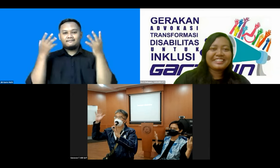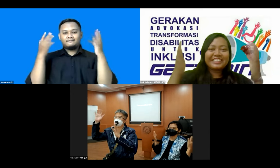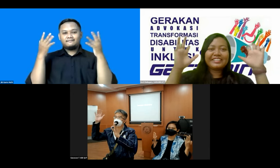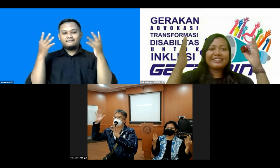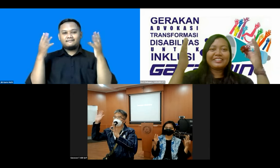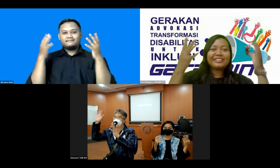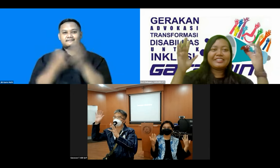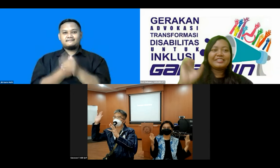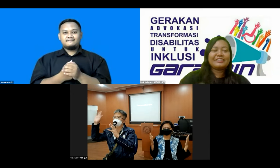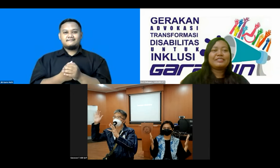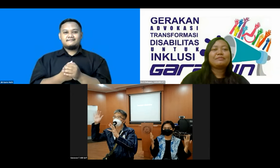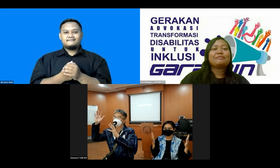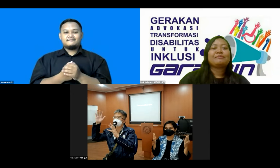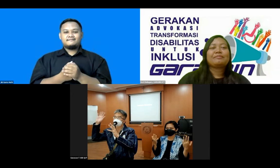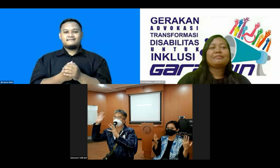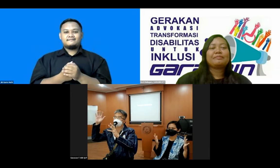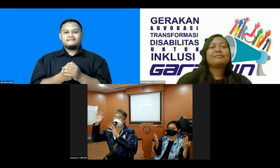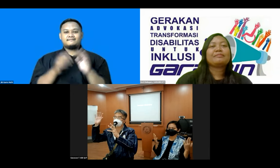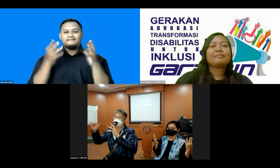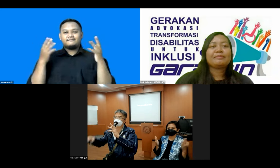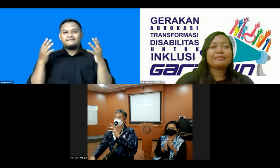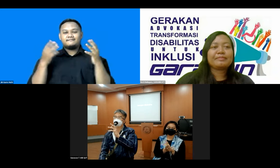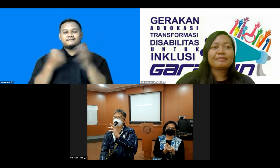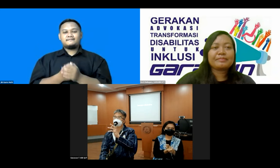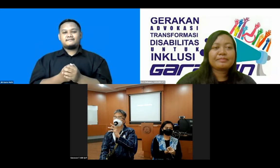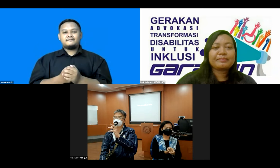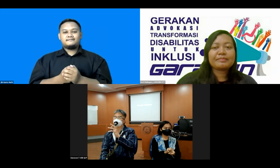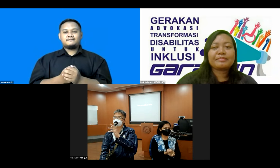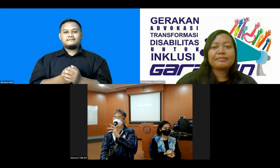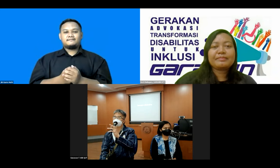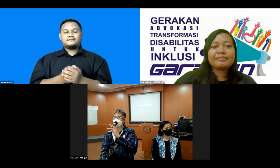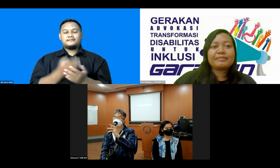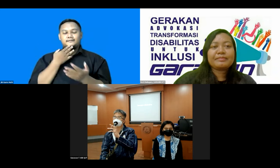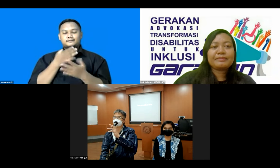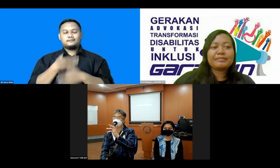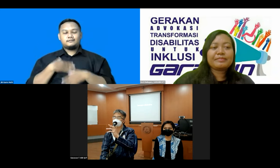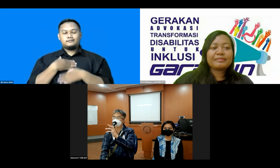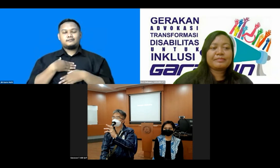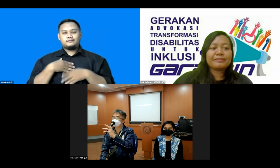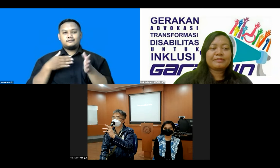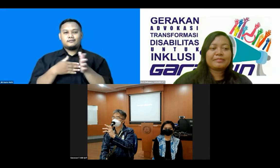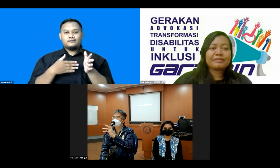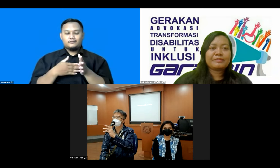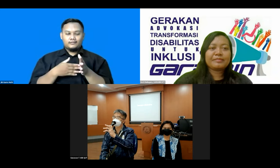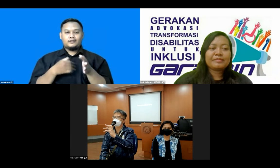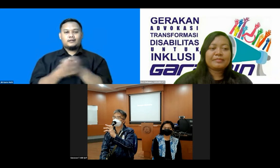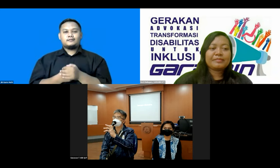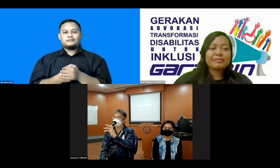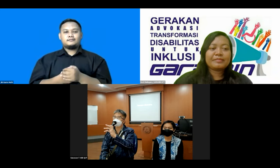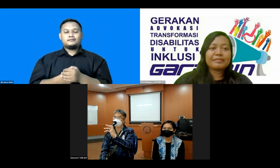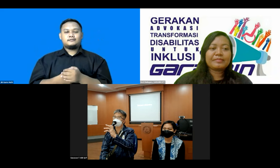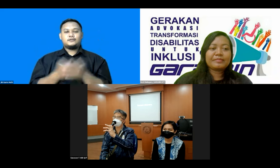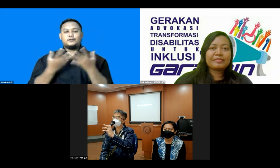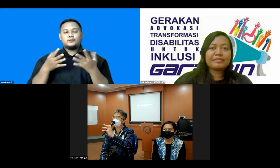pada para pembicara dan ini. Selamat menikmati istirahat weekend. Semoga kita